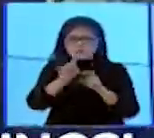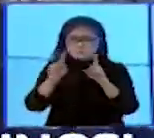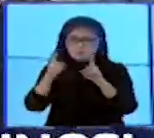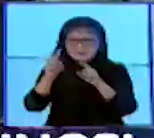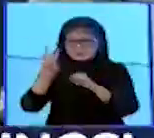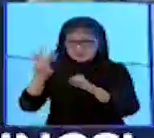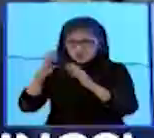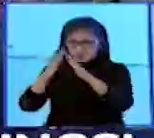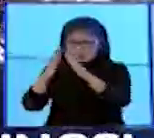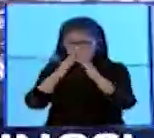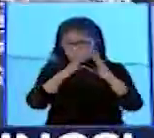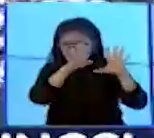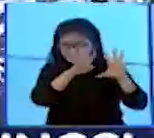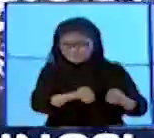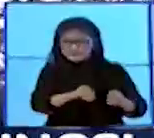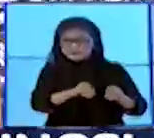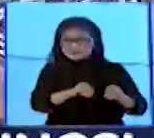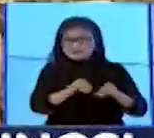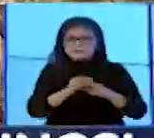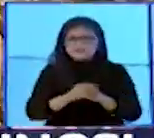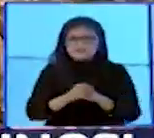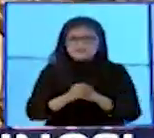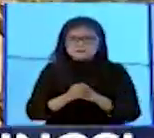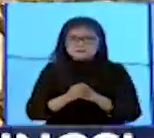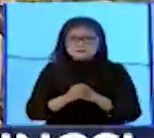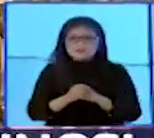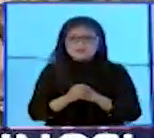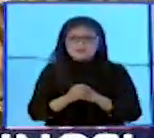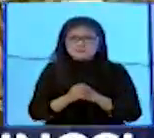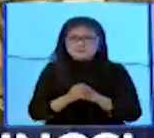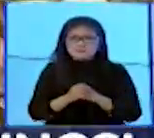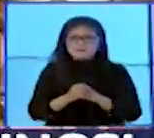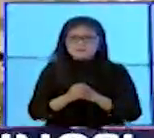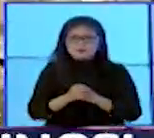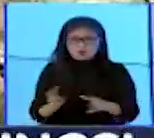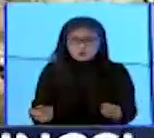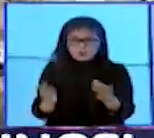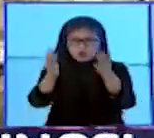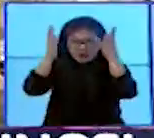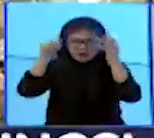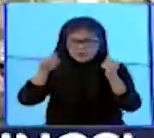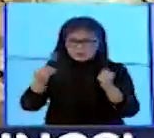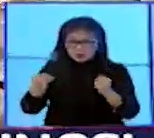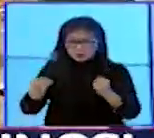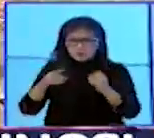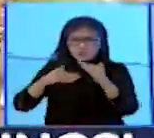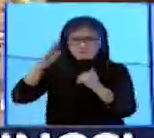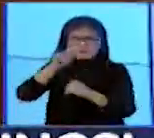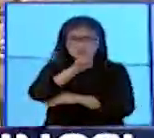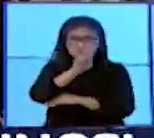dilahap api pada kejadian kebakaran selasa malam kemarin dan akibatnya tidaknya ada lebih dari 250